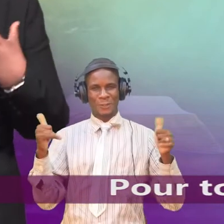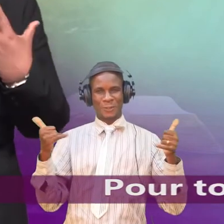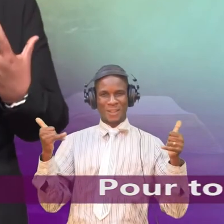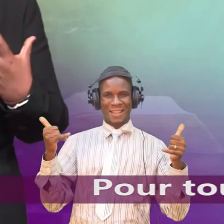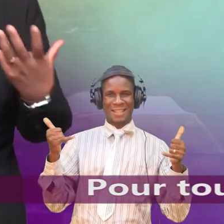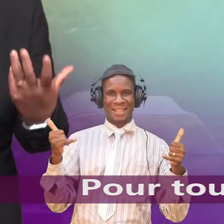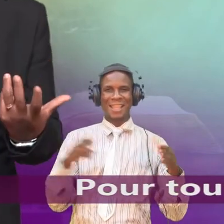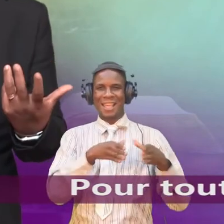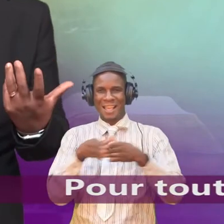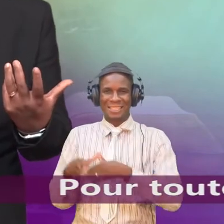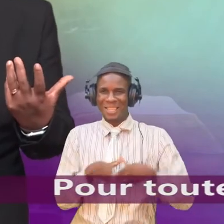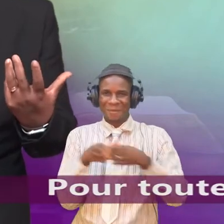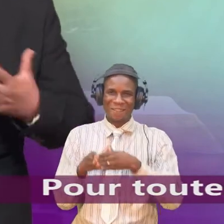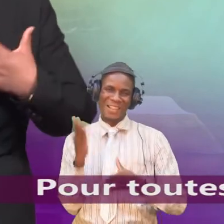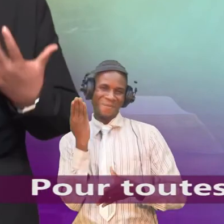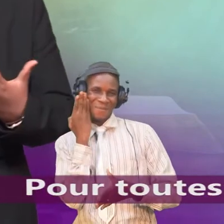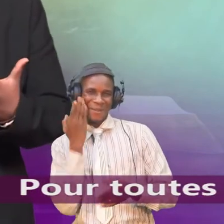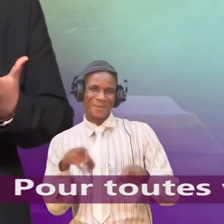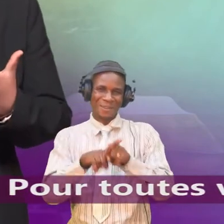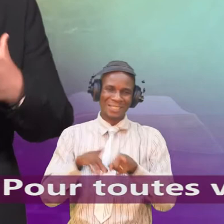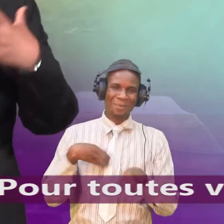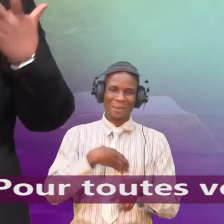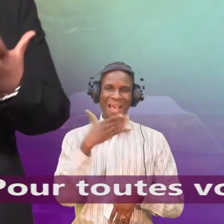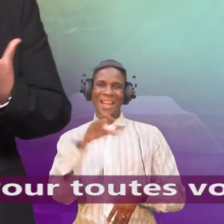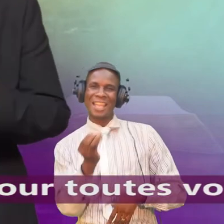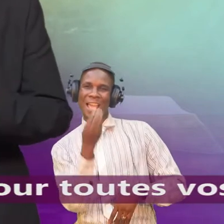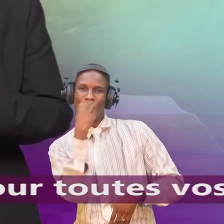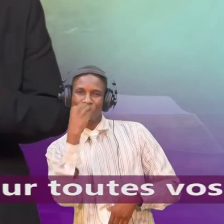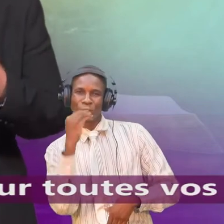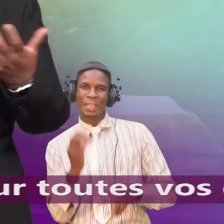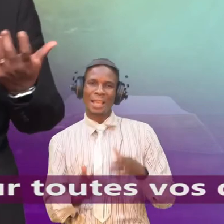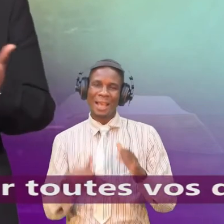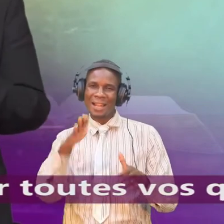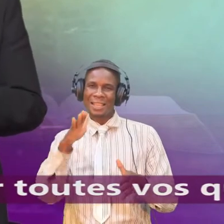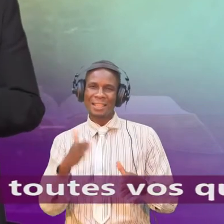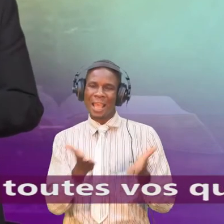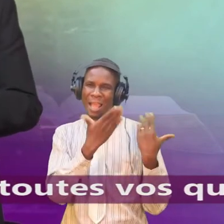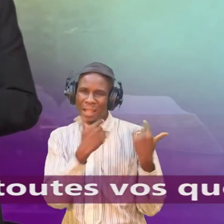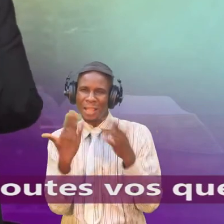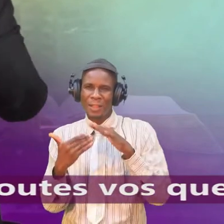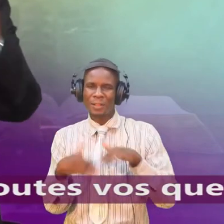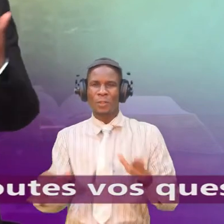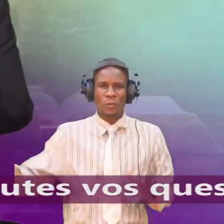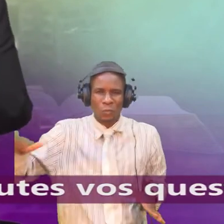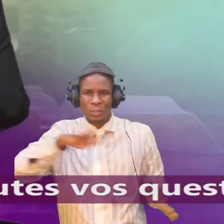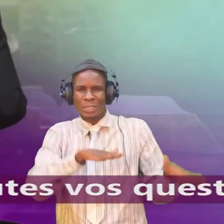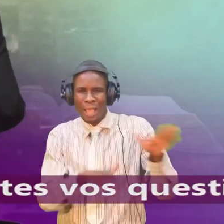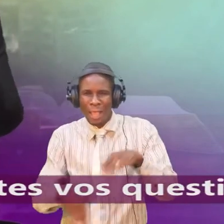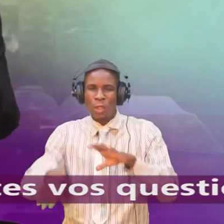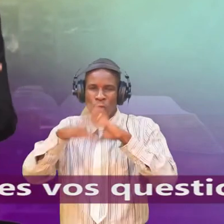Mnaweza kusema kwa mfano tunachukua siku moja kama Jumapili, mnatembea, mnaenda